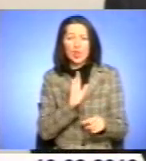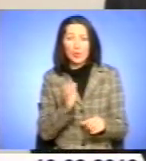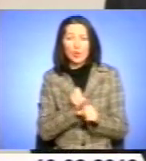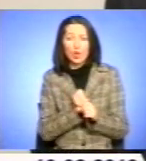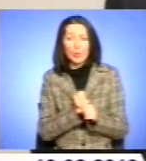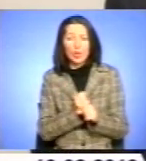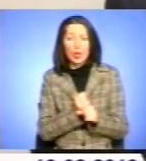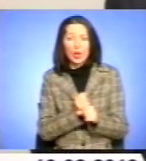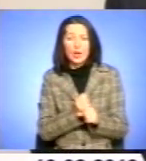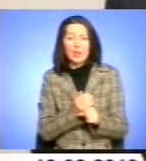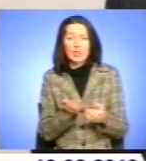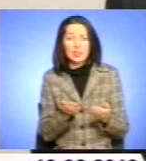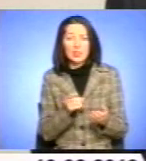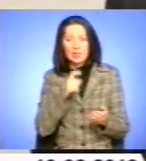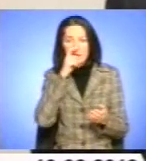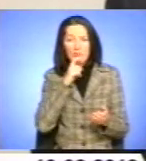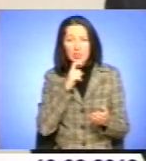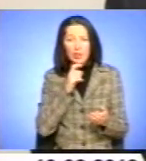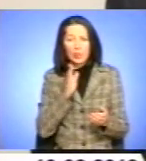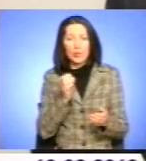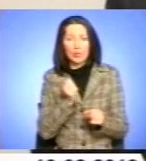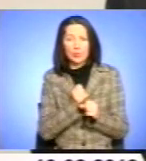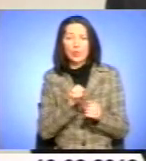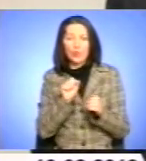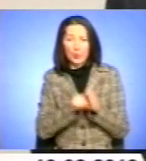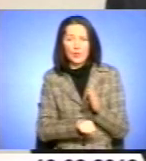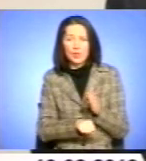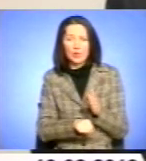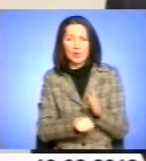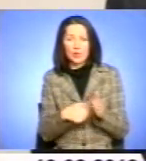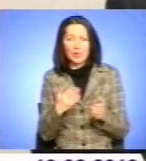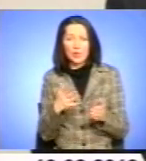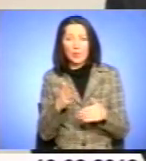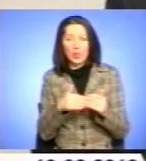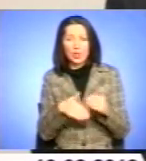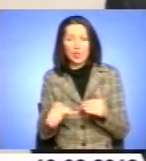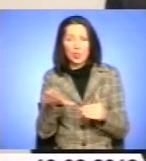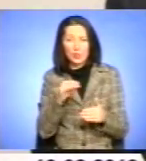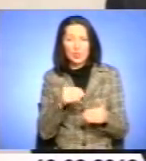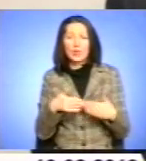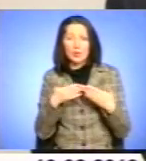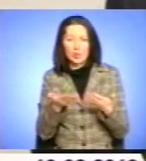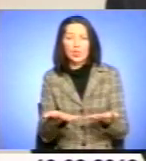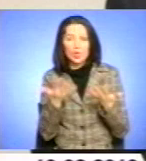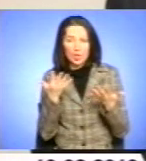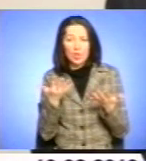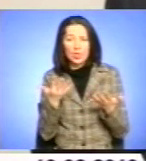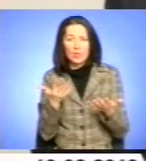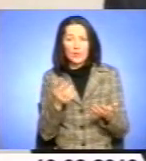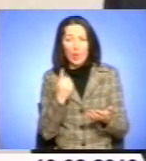як десь негатив, більше скоєно було вбивств. Але вони практично всі розкриті, у нас одне вбивство залишилося